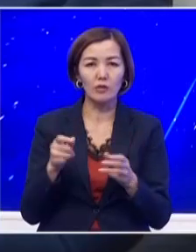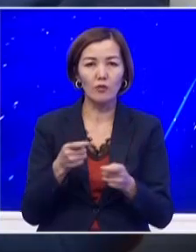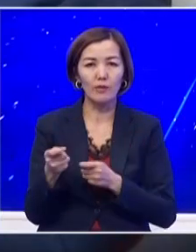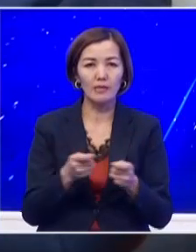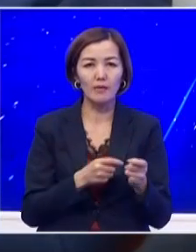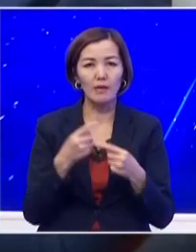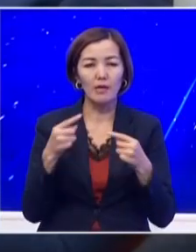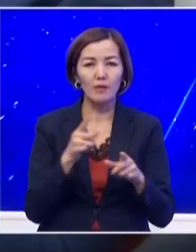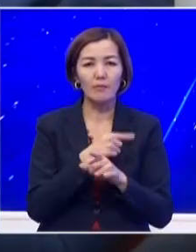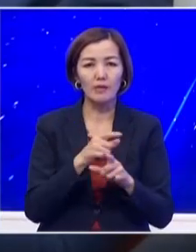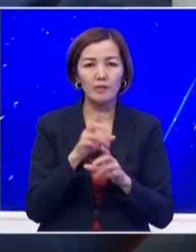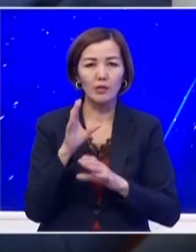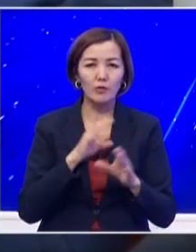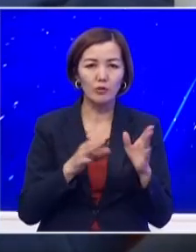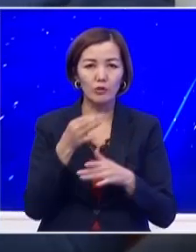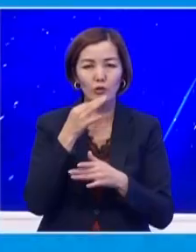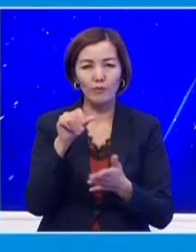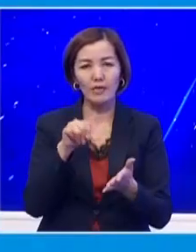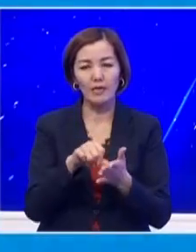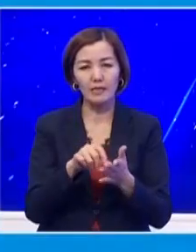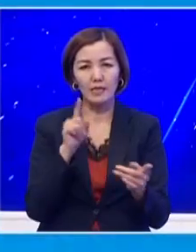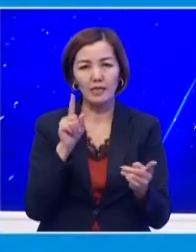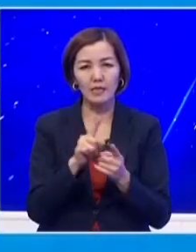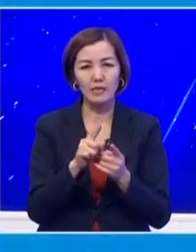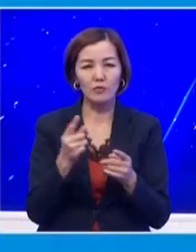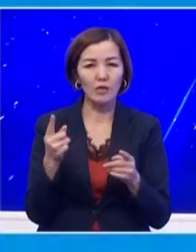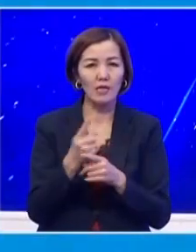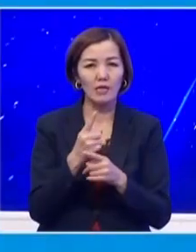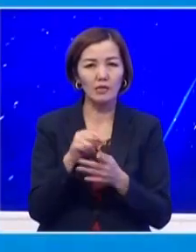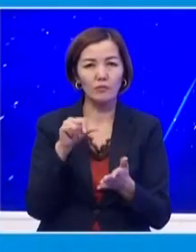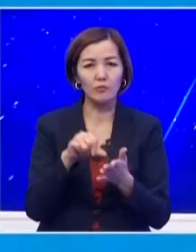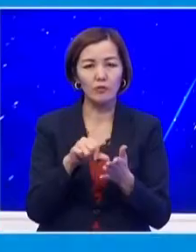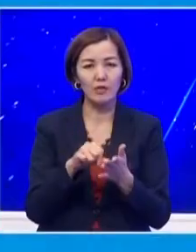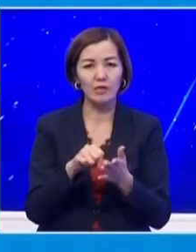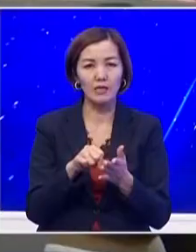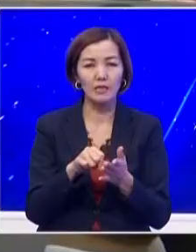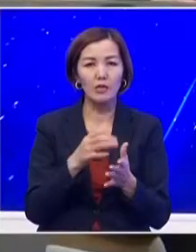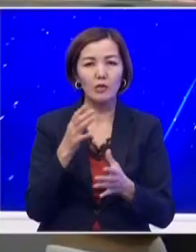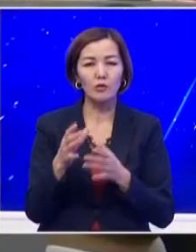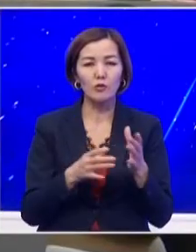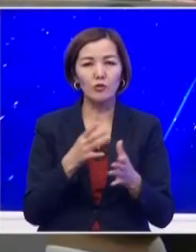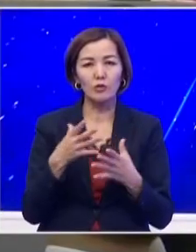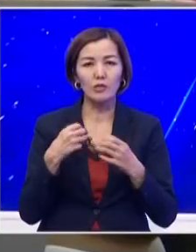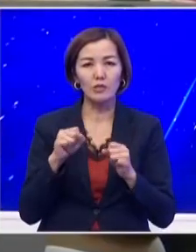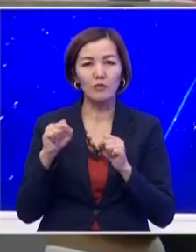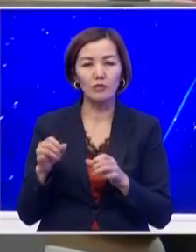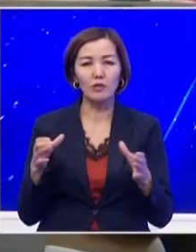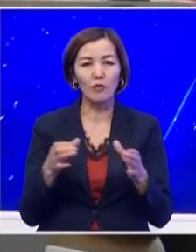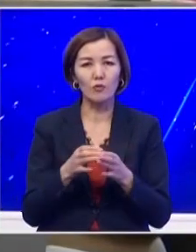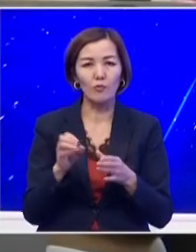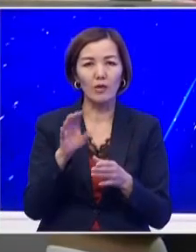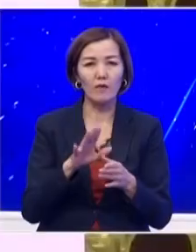мен әртүрлі медициналық институттардың жауаптылары қатысты. Кездесуде алғашқы болып сөз алған дүниежүзілік денсаулық сақтау